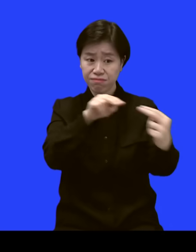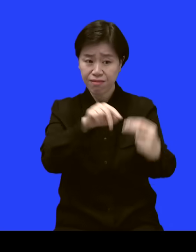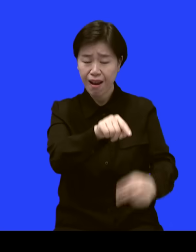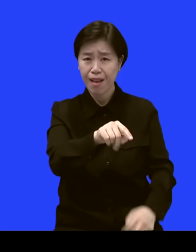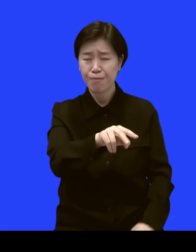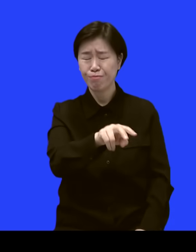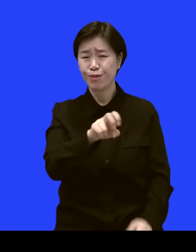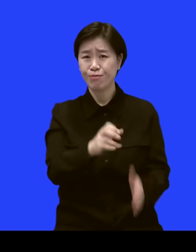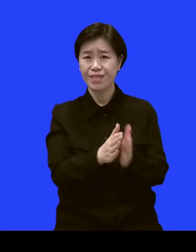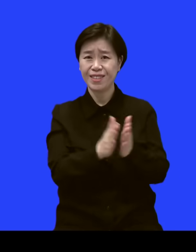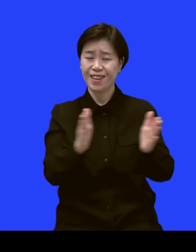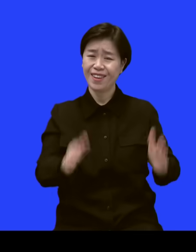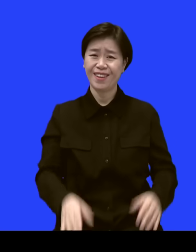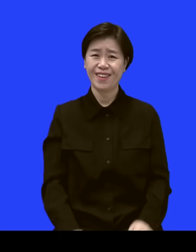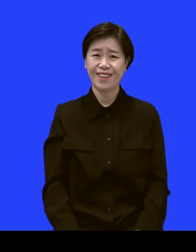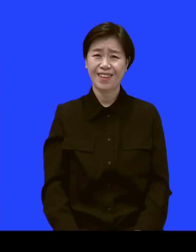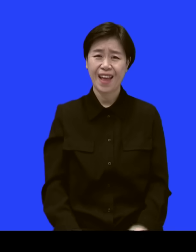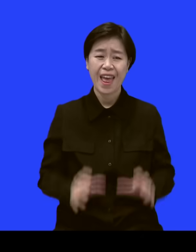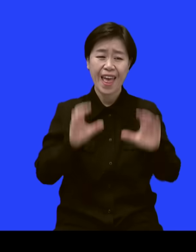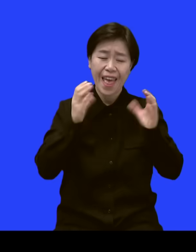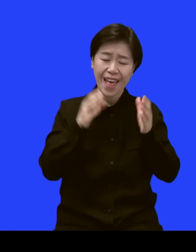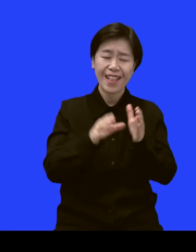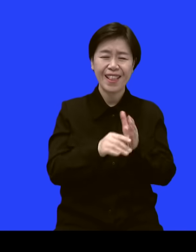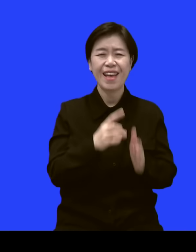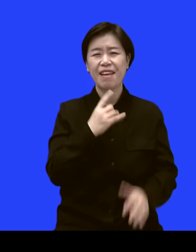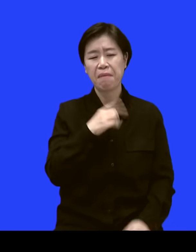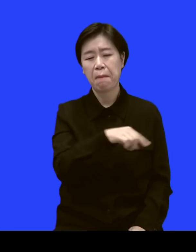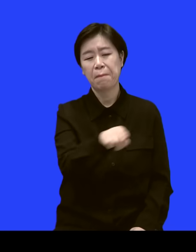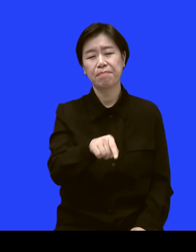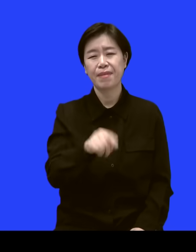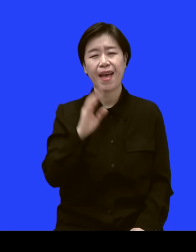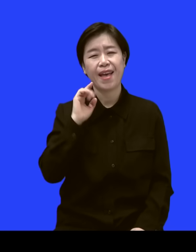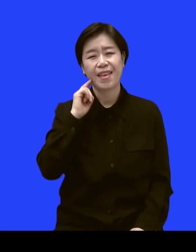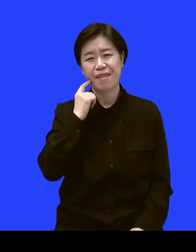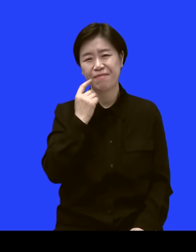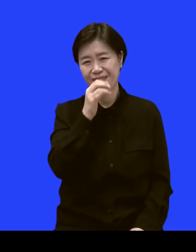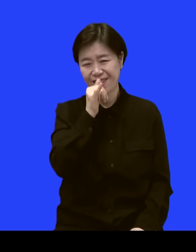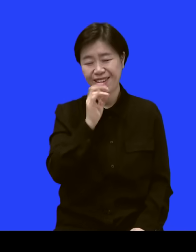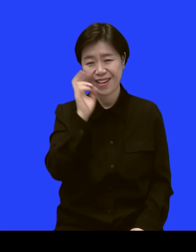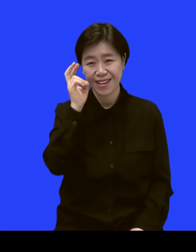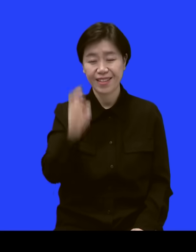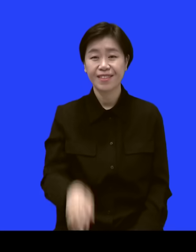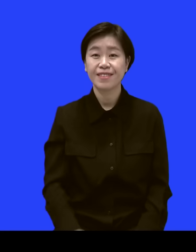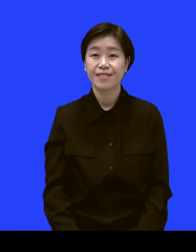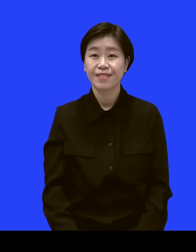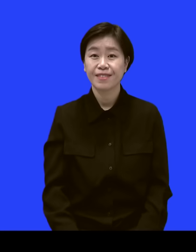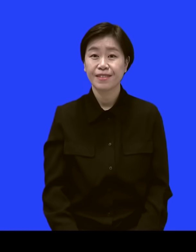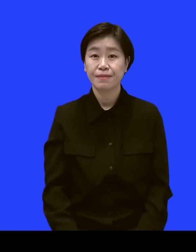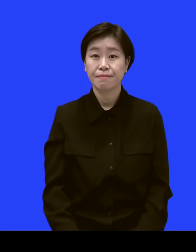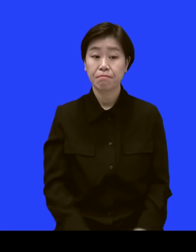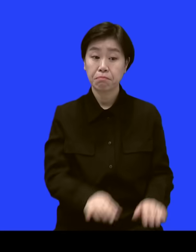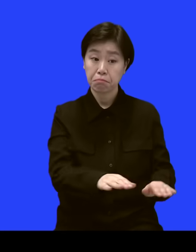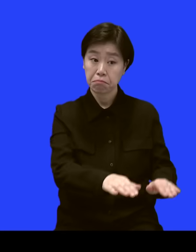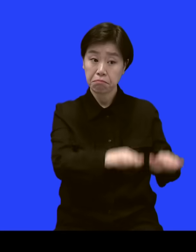그죠. 그건 아기 때만 이제 평생 효도 그때 다 한다고 하잖아요. 맞아요. 그런데 이제